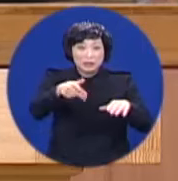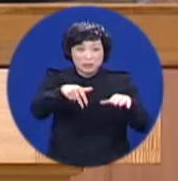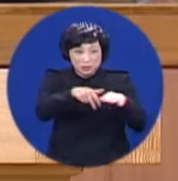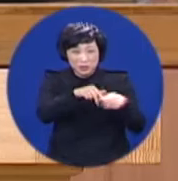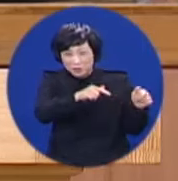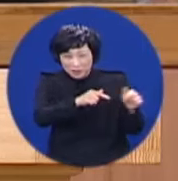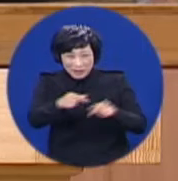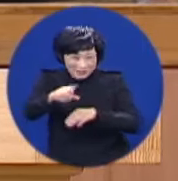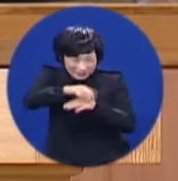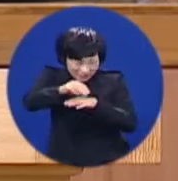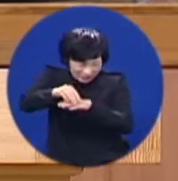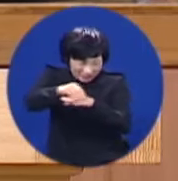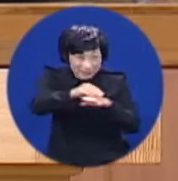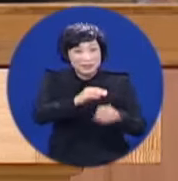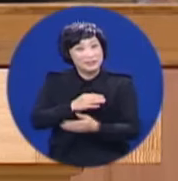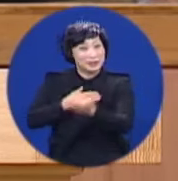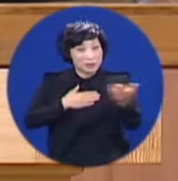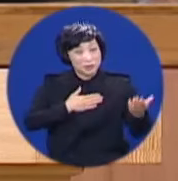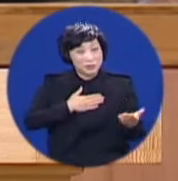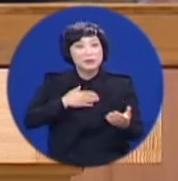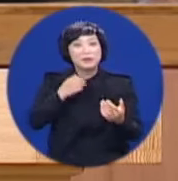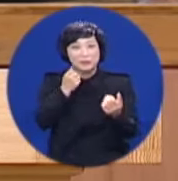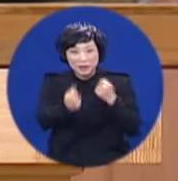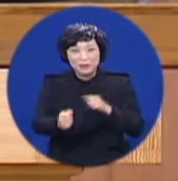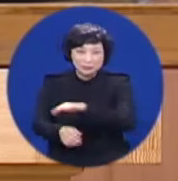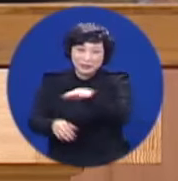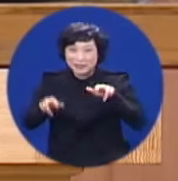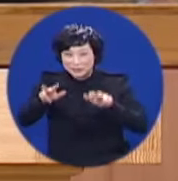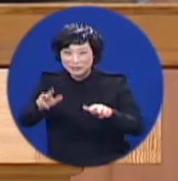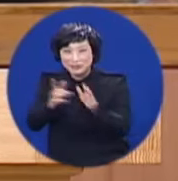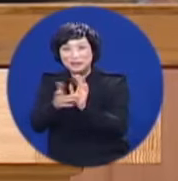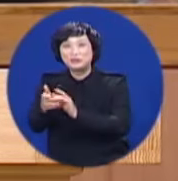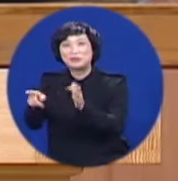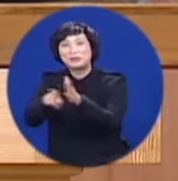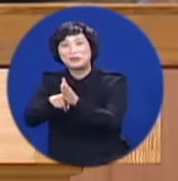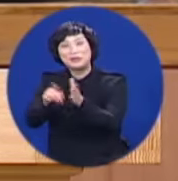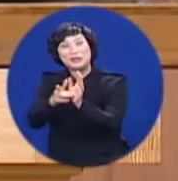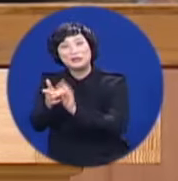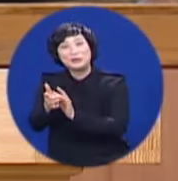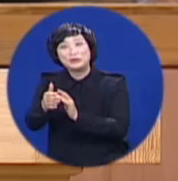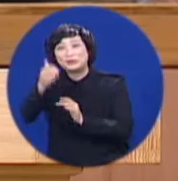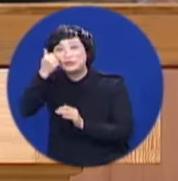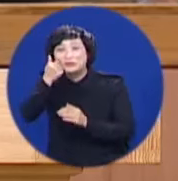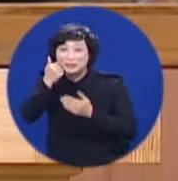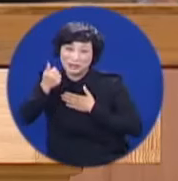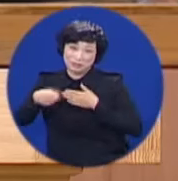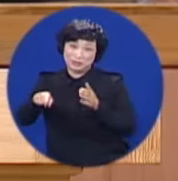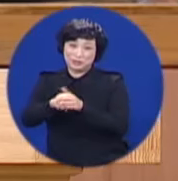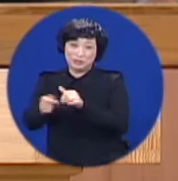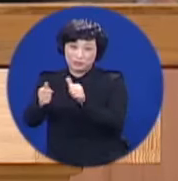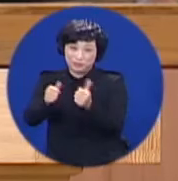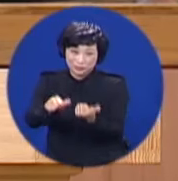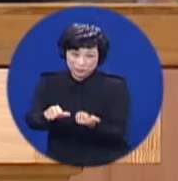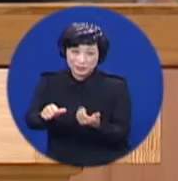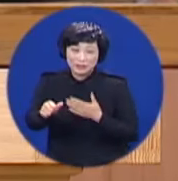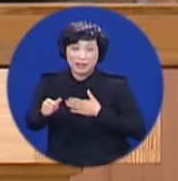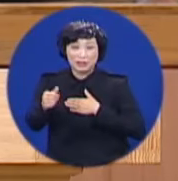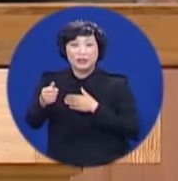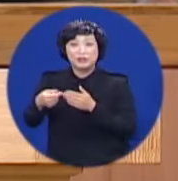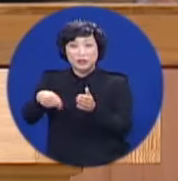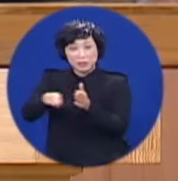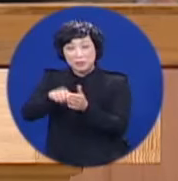찌들어 있는데도 불구하고 우리가 예수 믿고 예수는 나 위에 죽으신 피